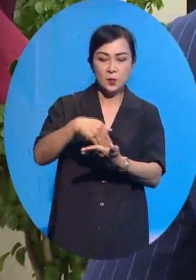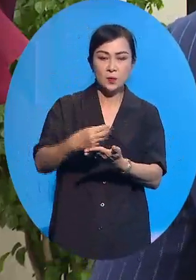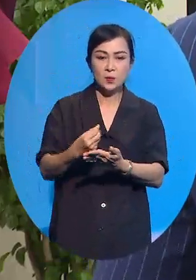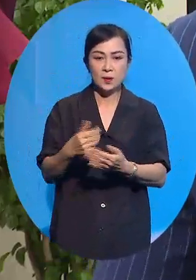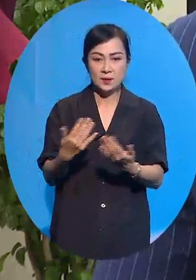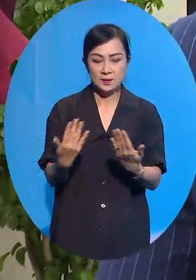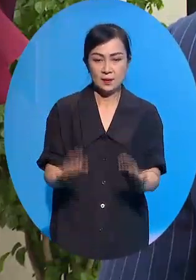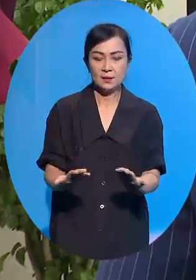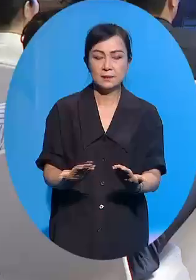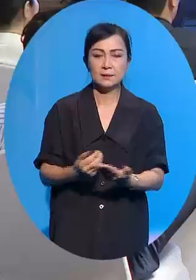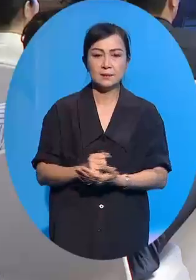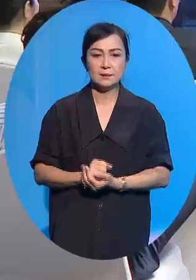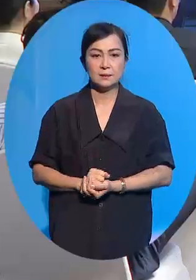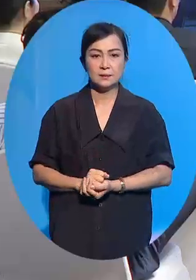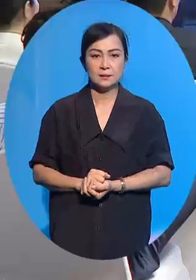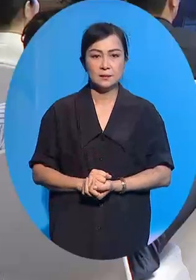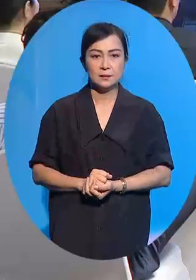này.